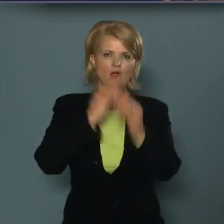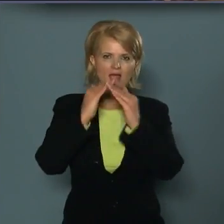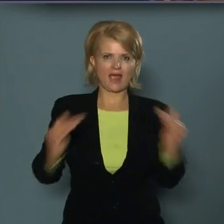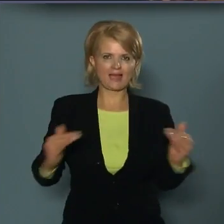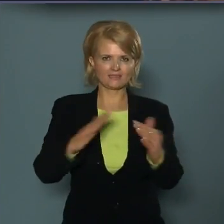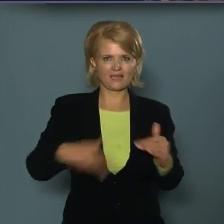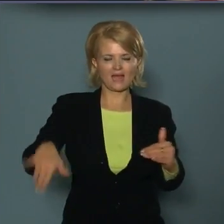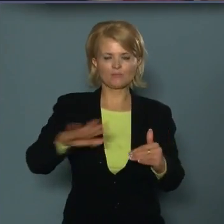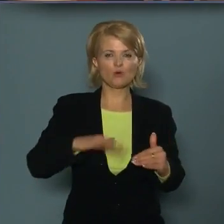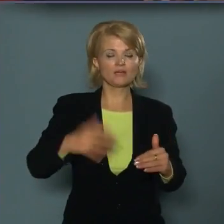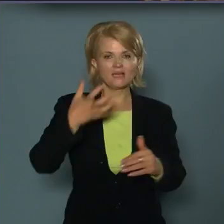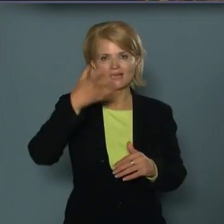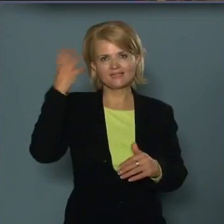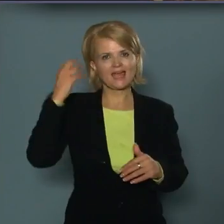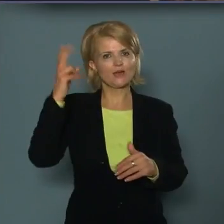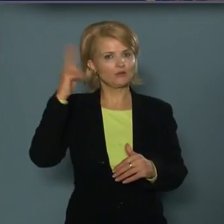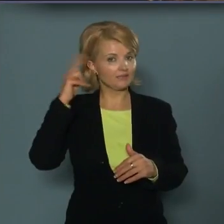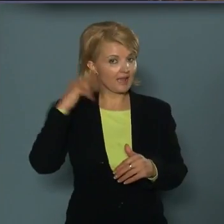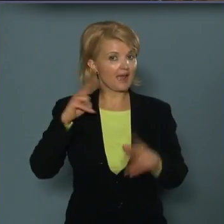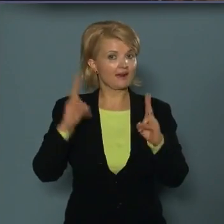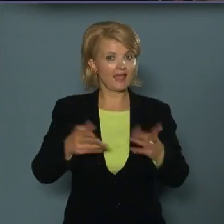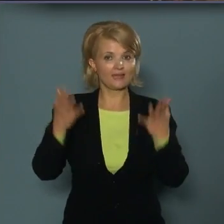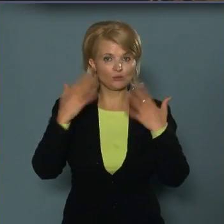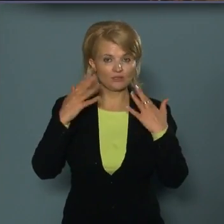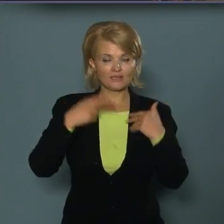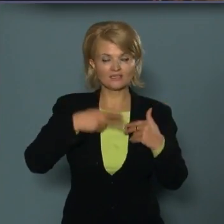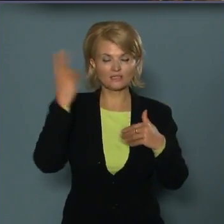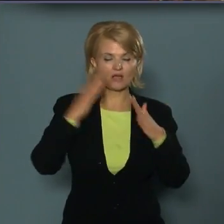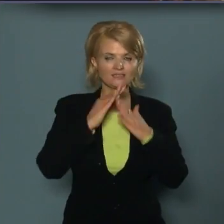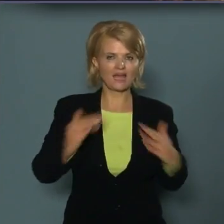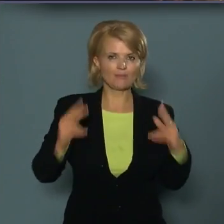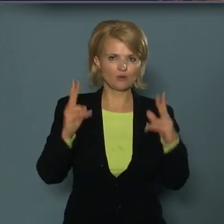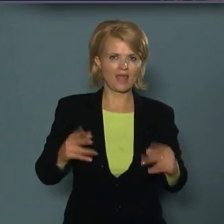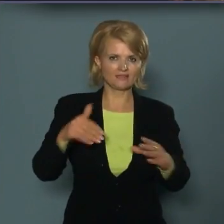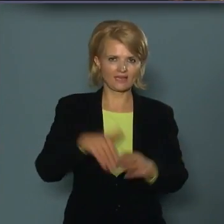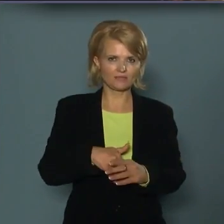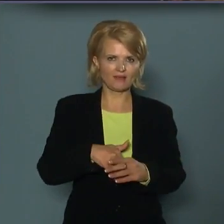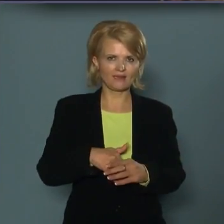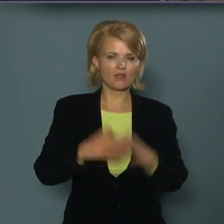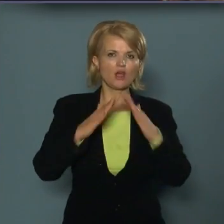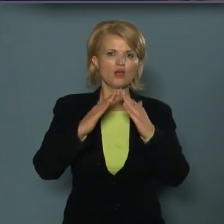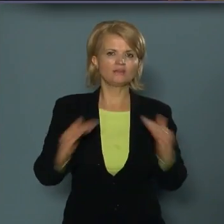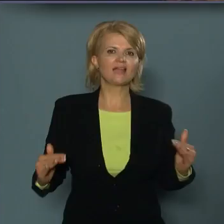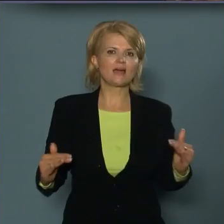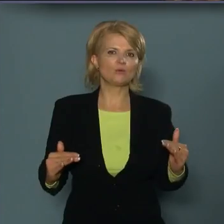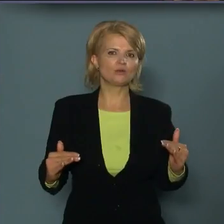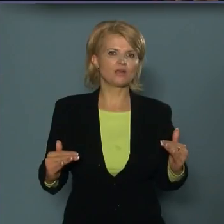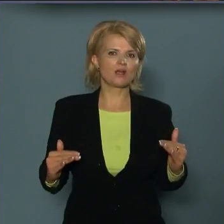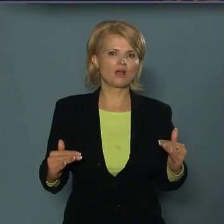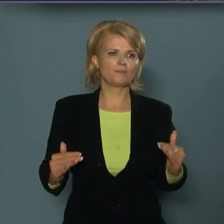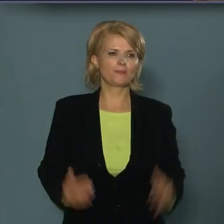egész nyáron a diákjaink üdülhetnek, illetve szaktáborokban vehetnek részt. Ennek a tábornak